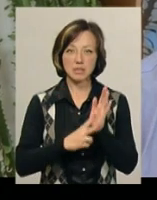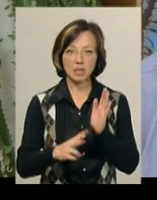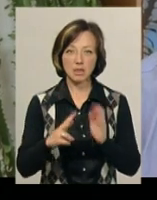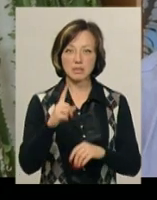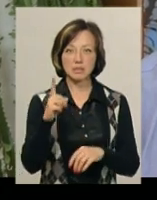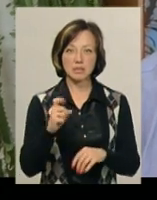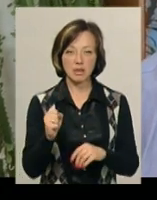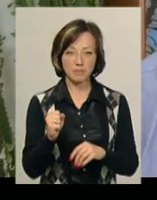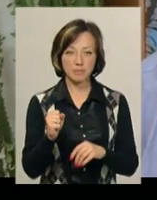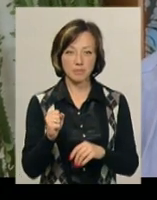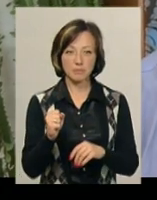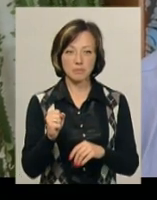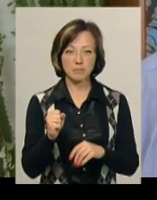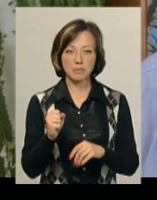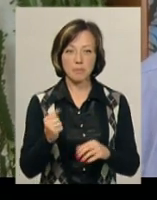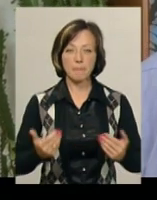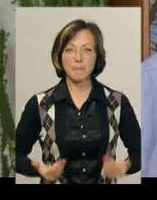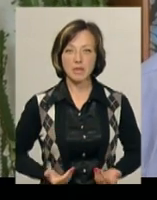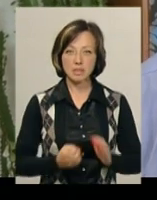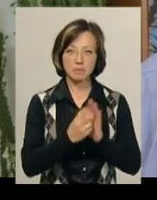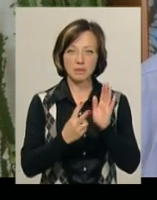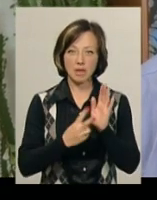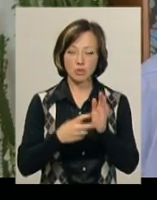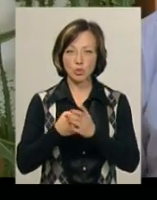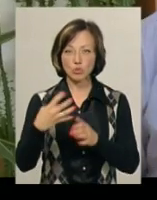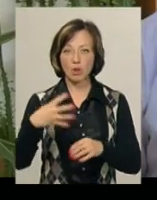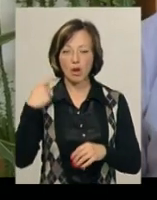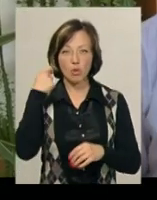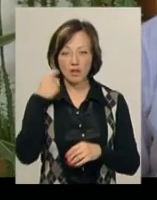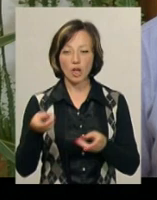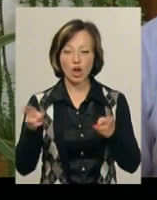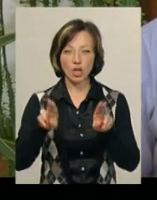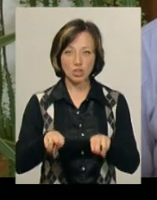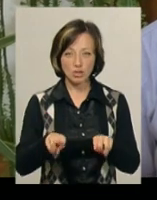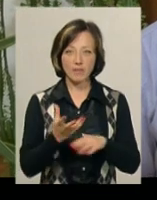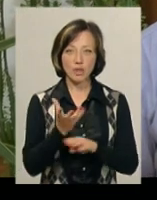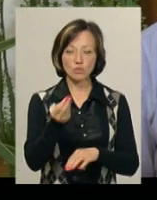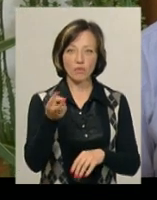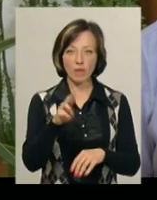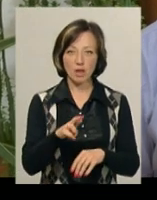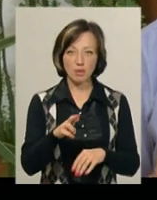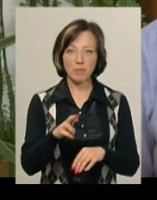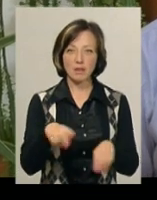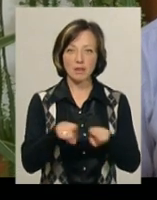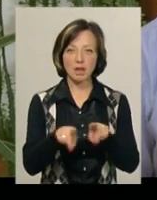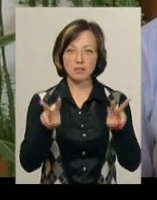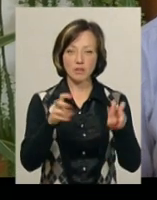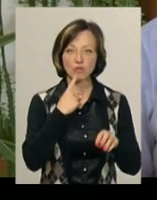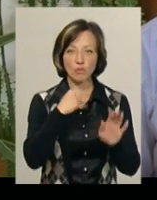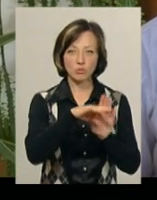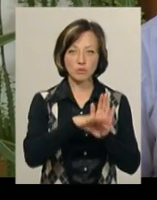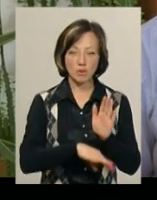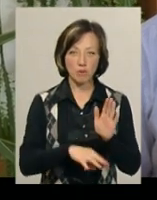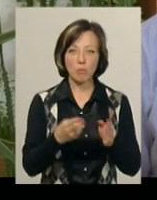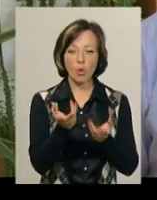за мешканців від 17 до 40 років. За всіх решта фінансування йде по так званому червоному списку